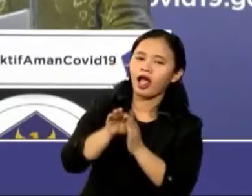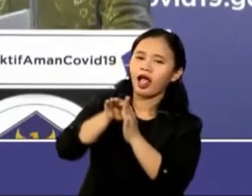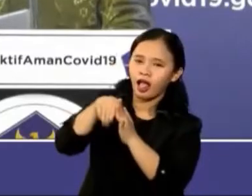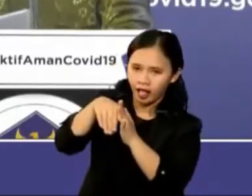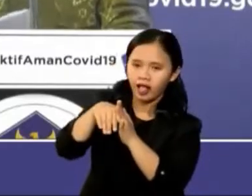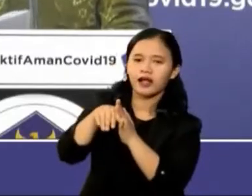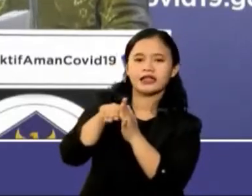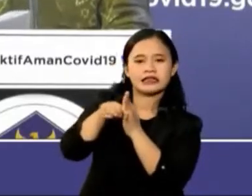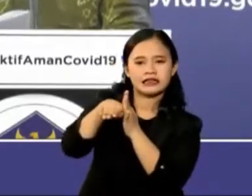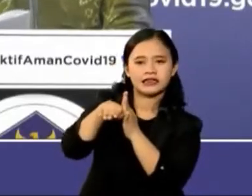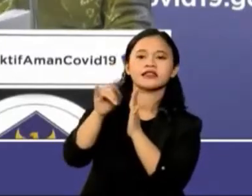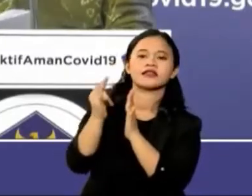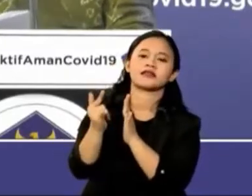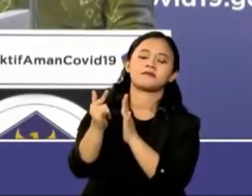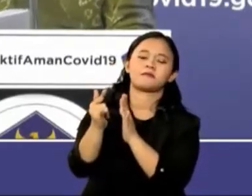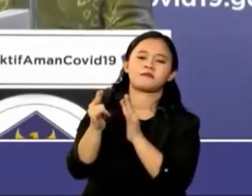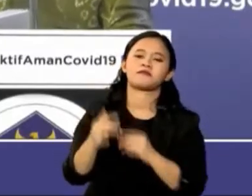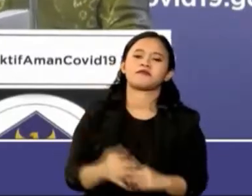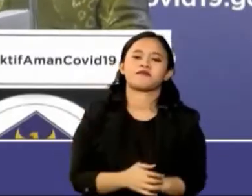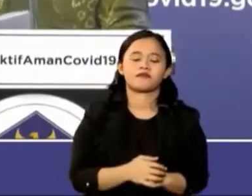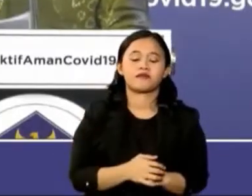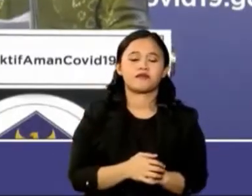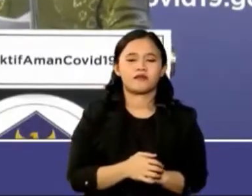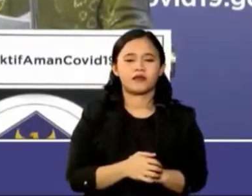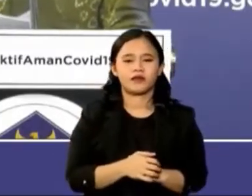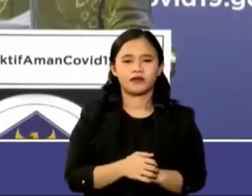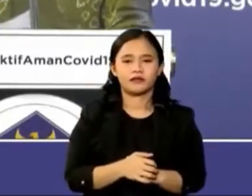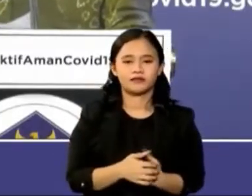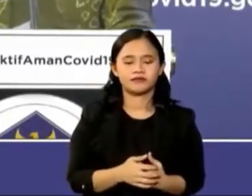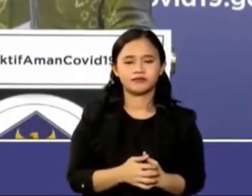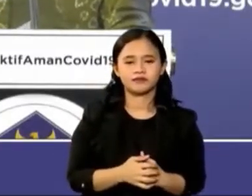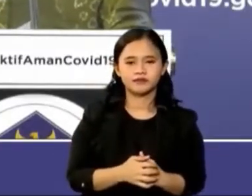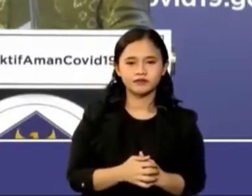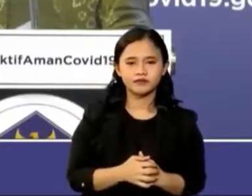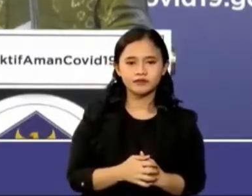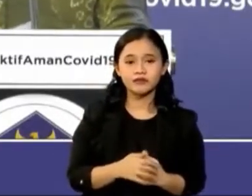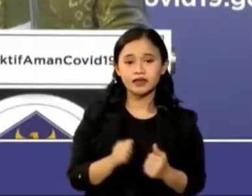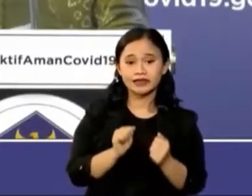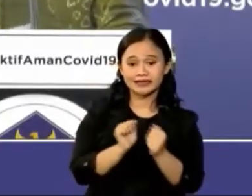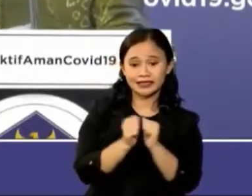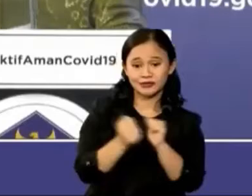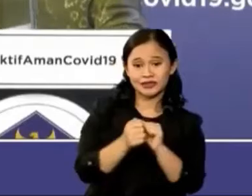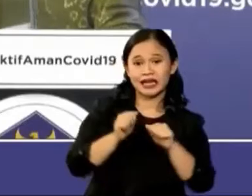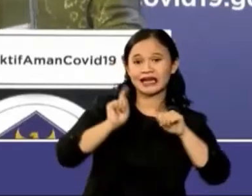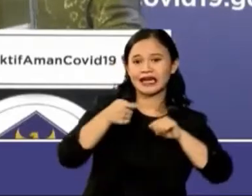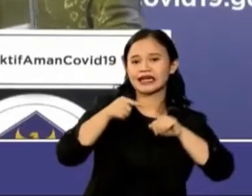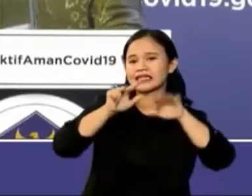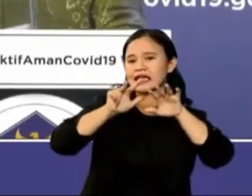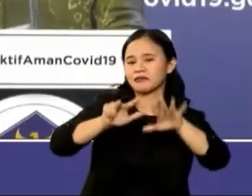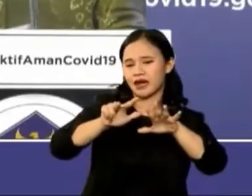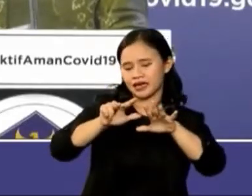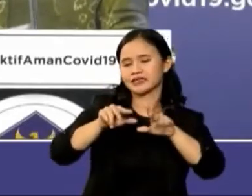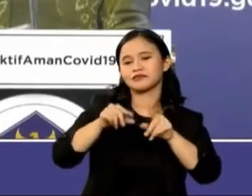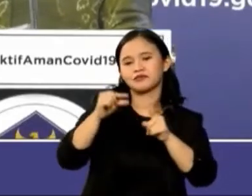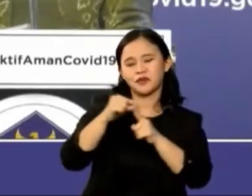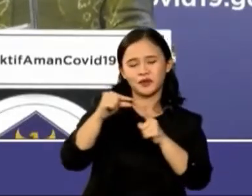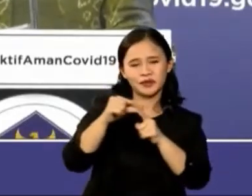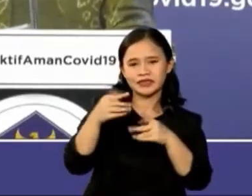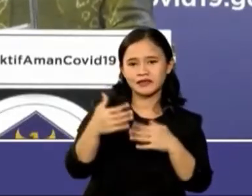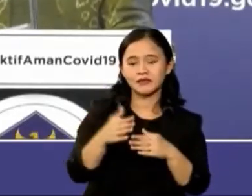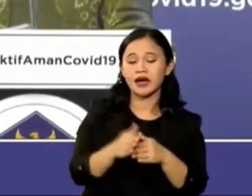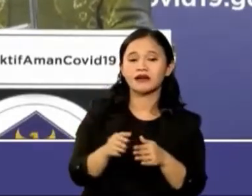sekali. Beberapa provinsi dengan kasus yang lebih banyak yang sembuh dibanding kasus positif, diantaranya Sulawesi